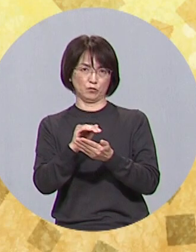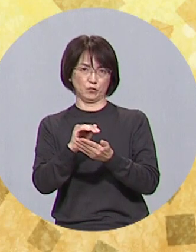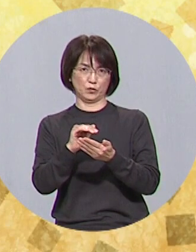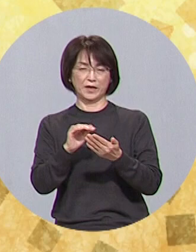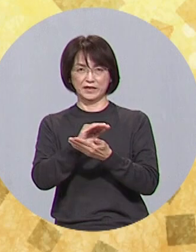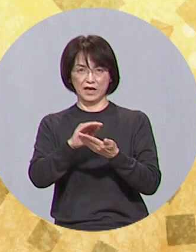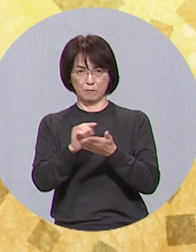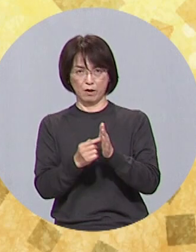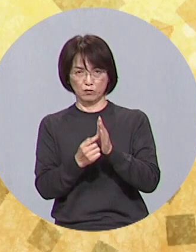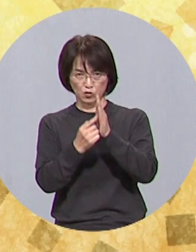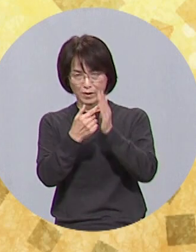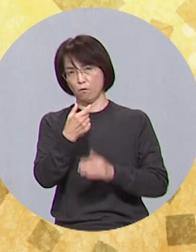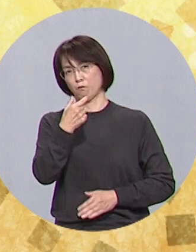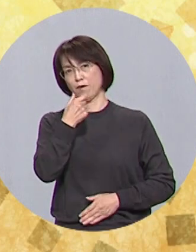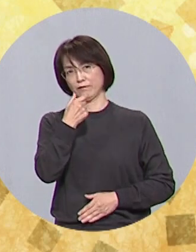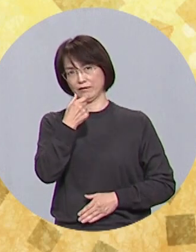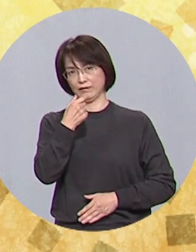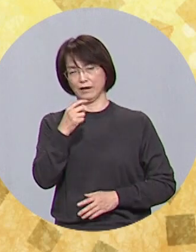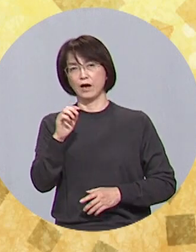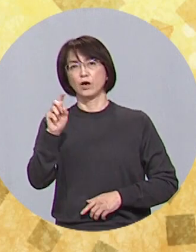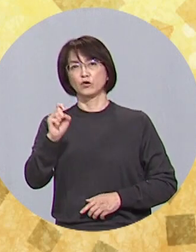菓十万石まんじゅう